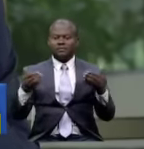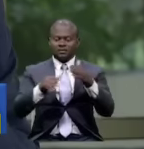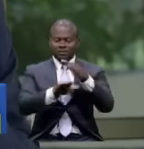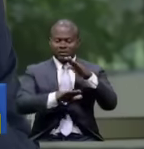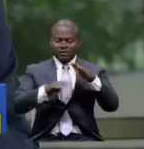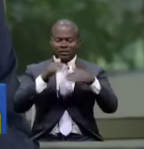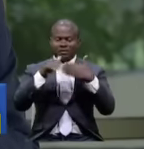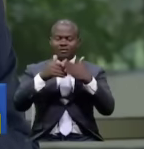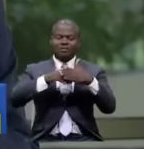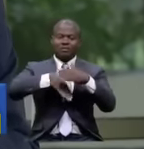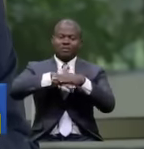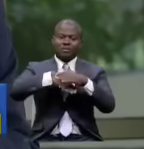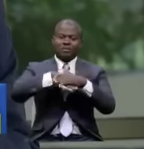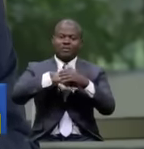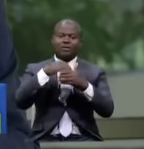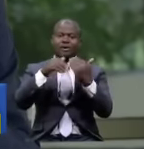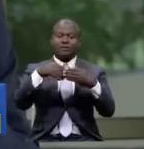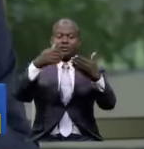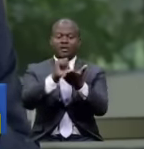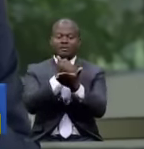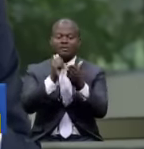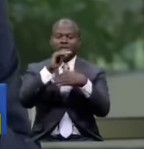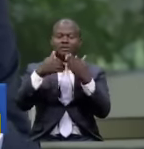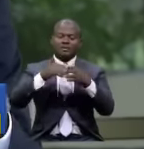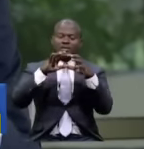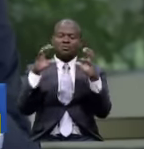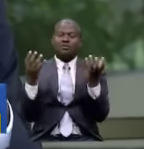buri karere cyangwa n'ahandi aho bishoboka